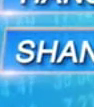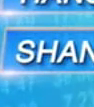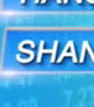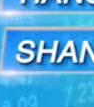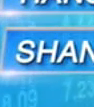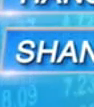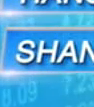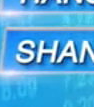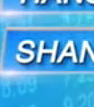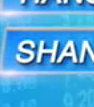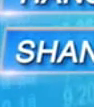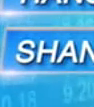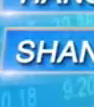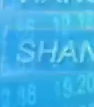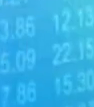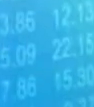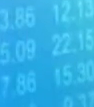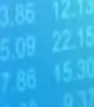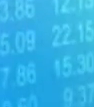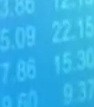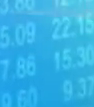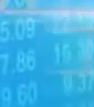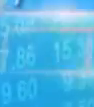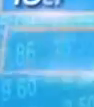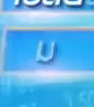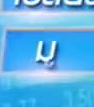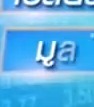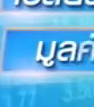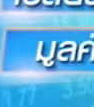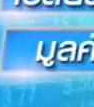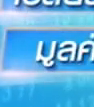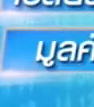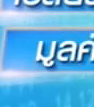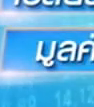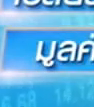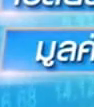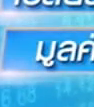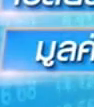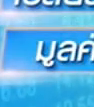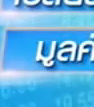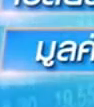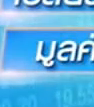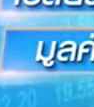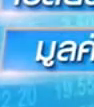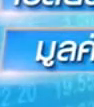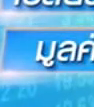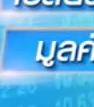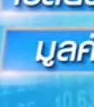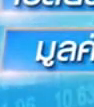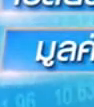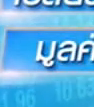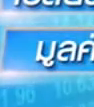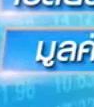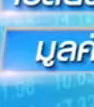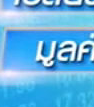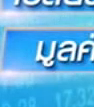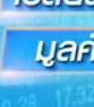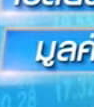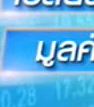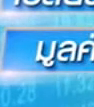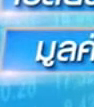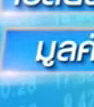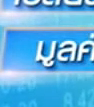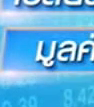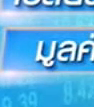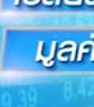ดหุ้นไทยนะคะบวกขึ้นเช่นกันค่ะโดยมีแรงซื้อในหุ้นกลุ่มอสังหาริมทรัพย์จากมาตรการกระตุ้นของรัฐบาลทำ